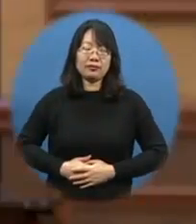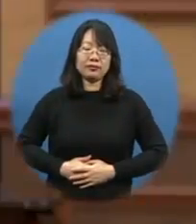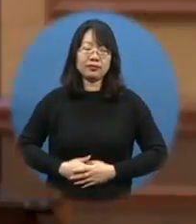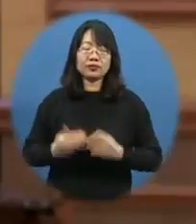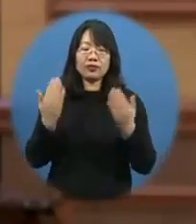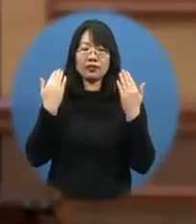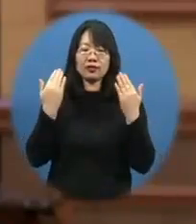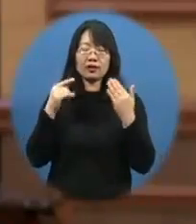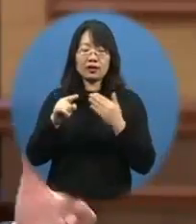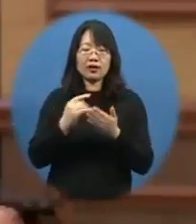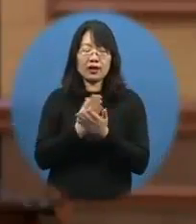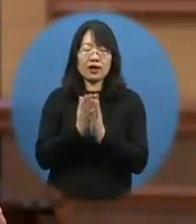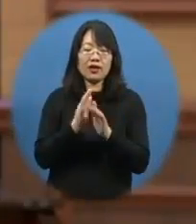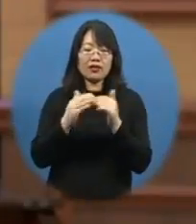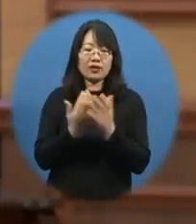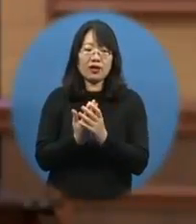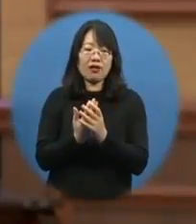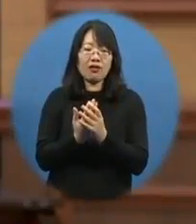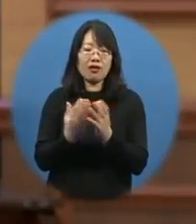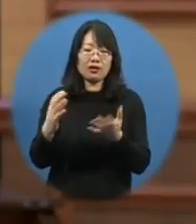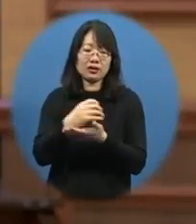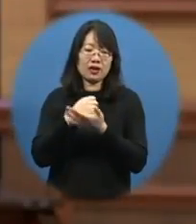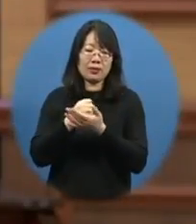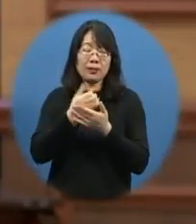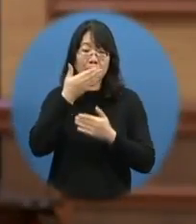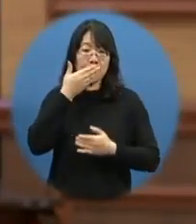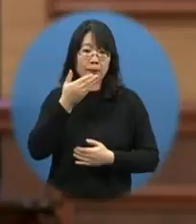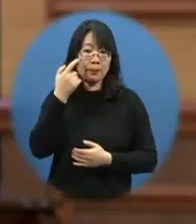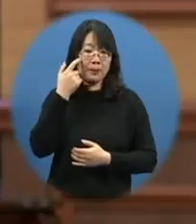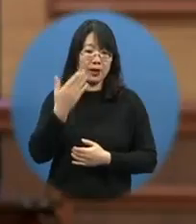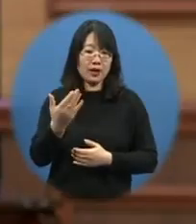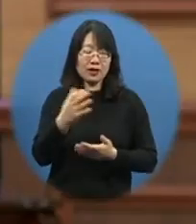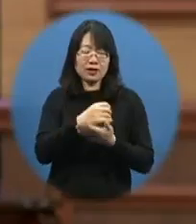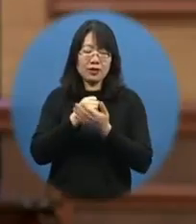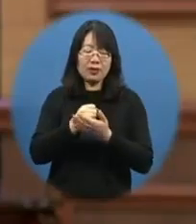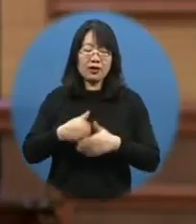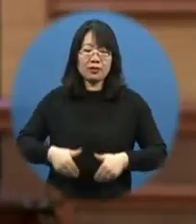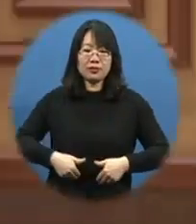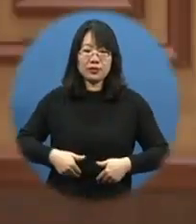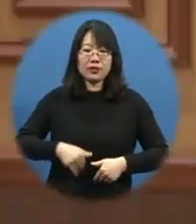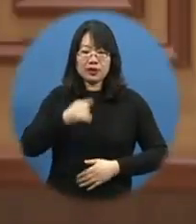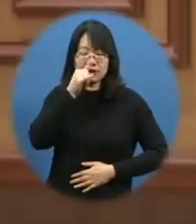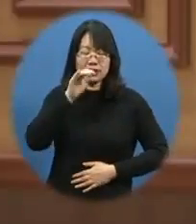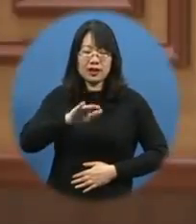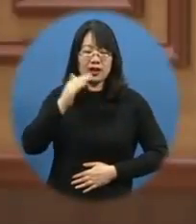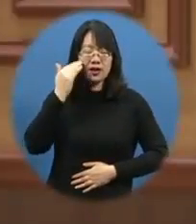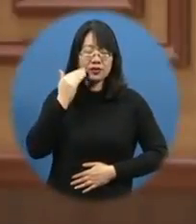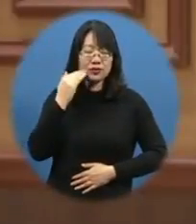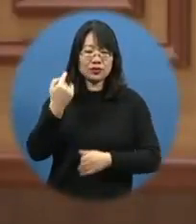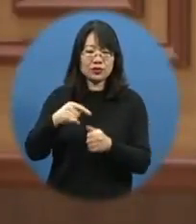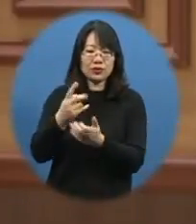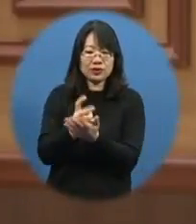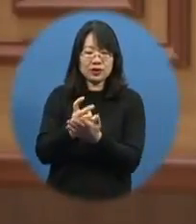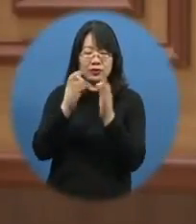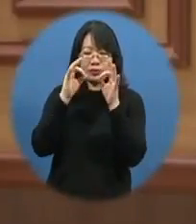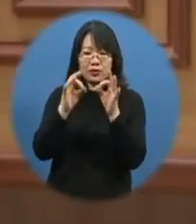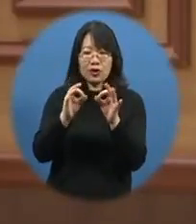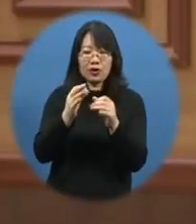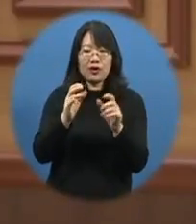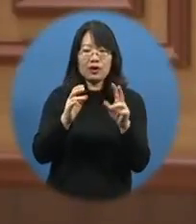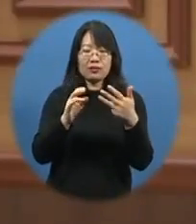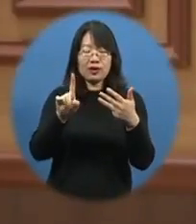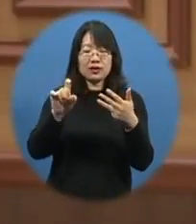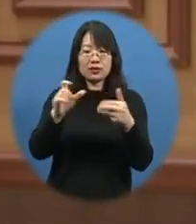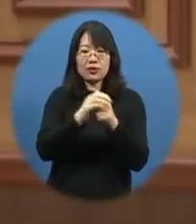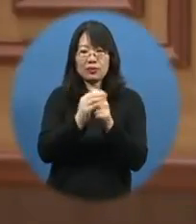그러면 학교가 그 다양한 걸 다 담아낼 수 있을까요? 그걸 담아내줘야 되는데 네. 사실 우리나라 교육제도가 해방